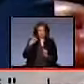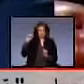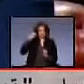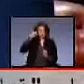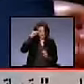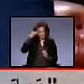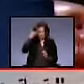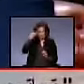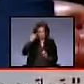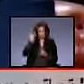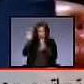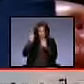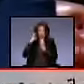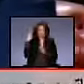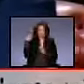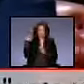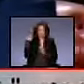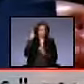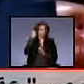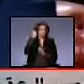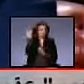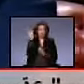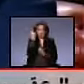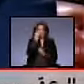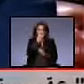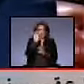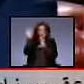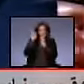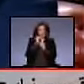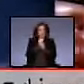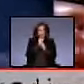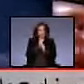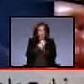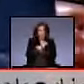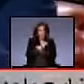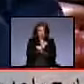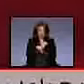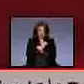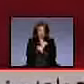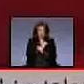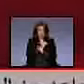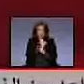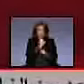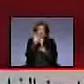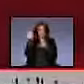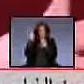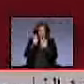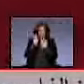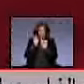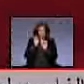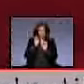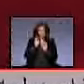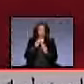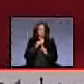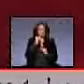الناس، وظابط المخابرات المصرية في ولاد العم. هما صحيح عملوا لك فيلم اسمه بنات العم بعد كده.